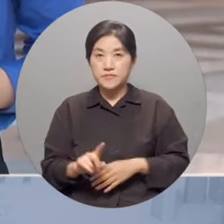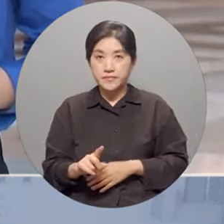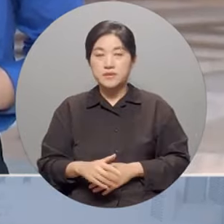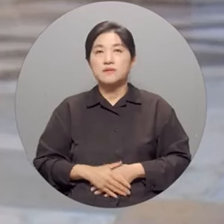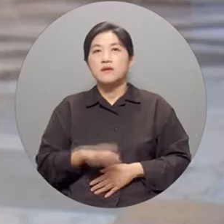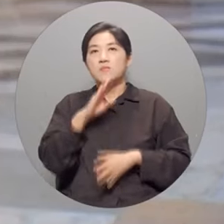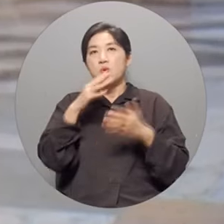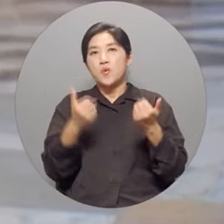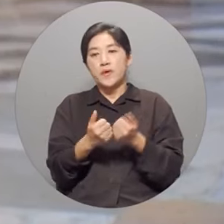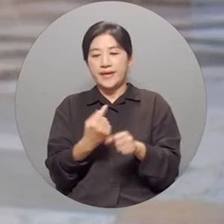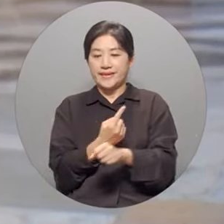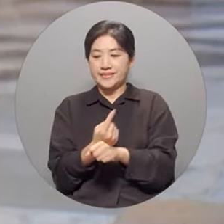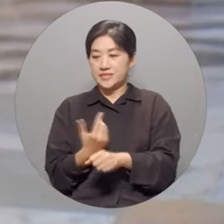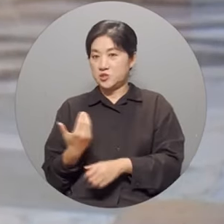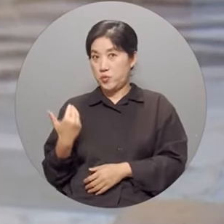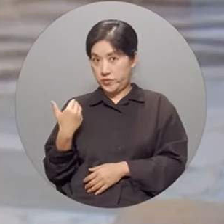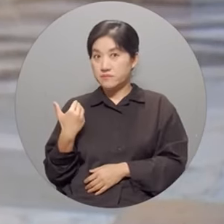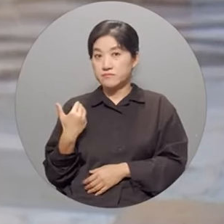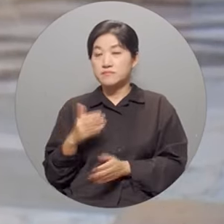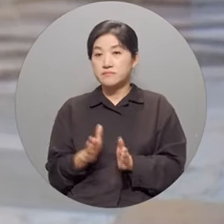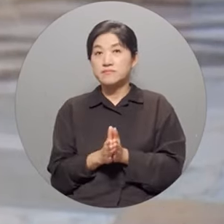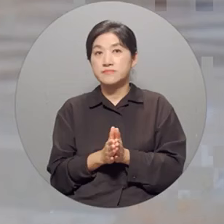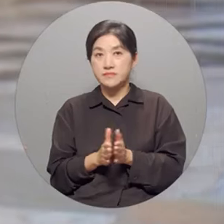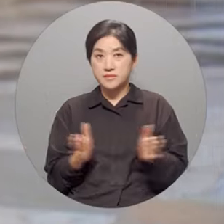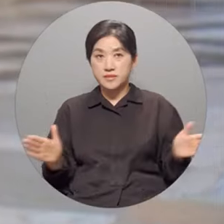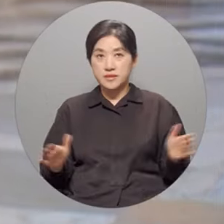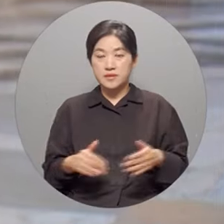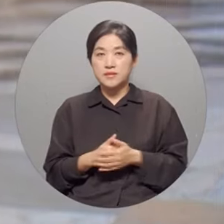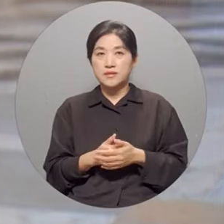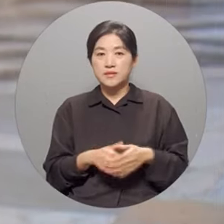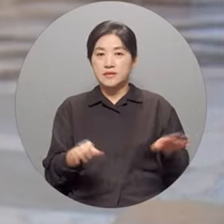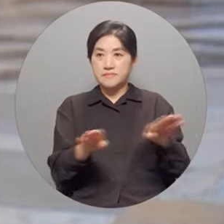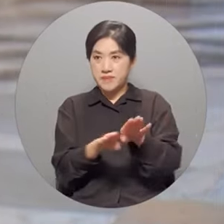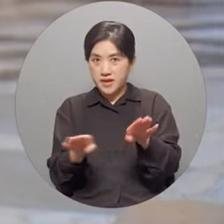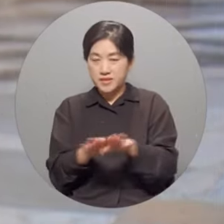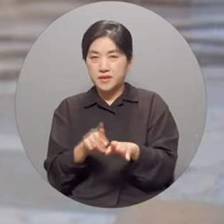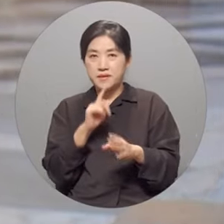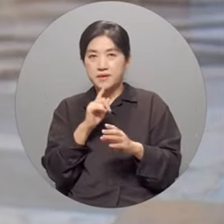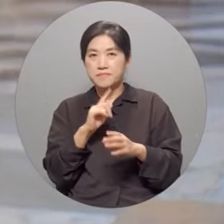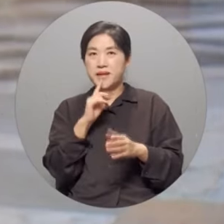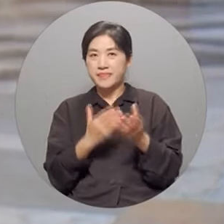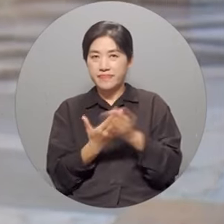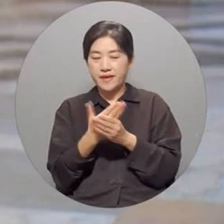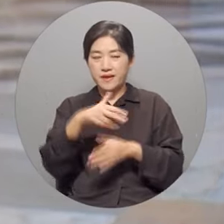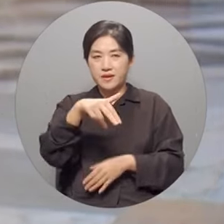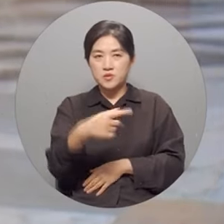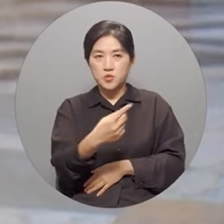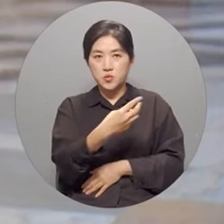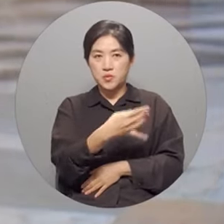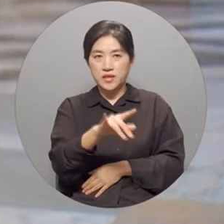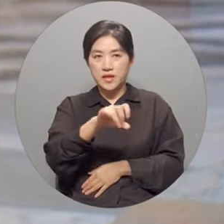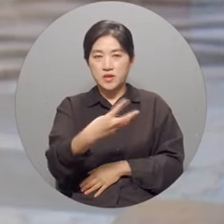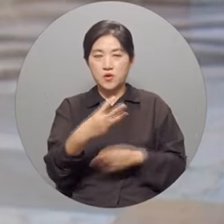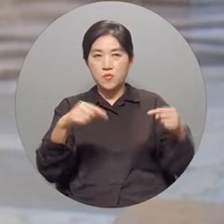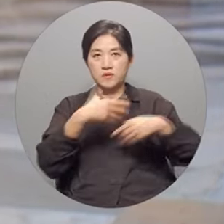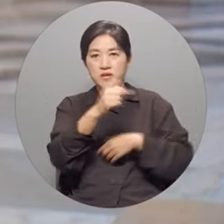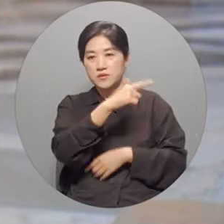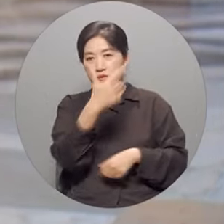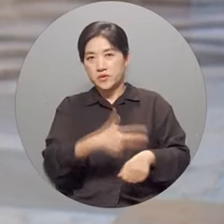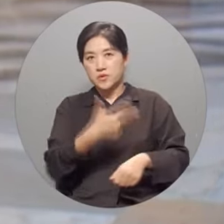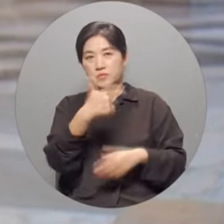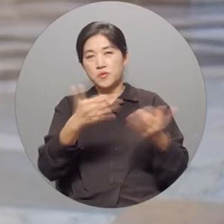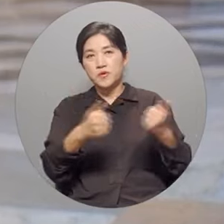네, 본회의는 약 1시간 전쯤 시작했습니다. 불출석으로 논란이 된 조태열 외교부 장관이 저녁 7시쯤